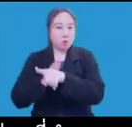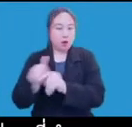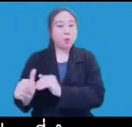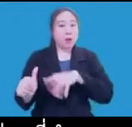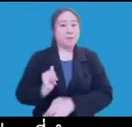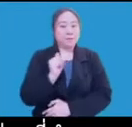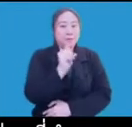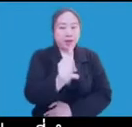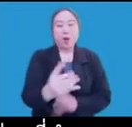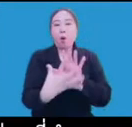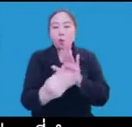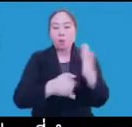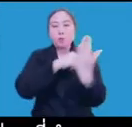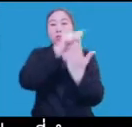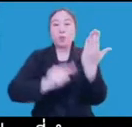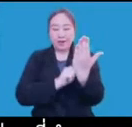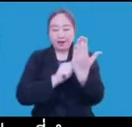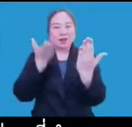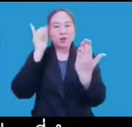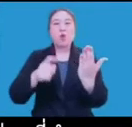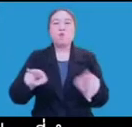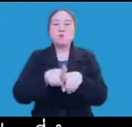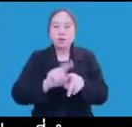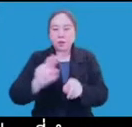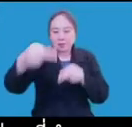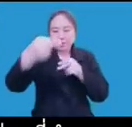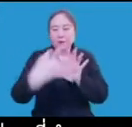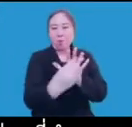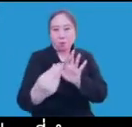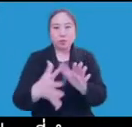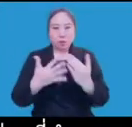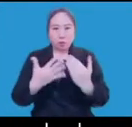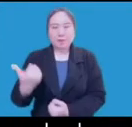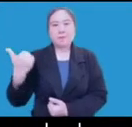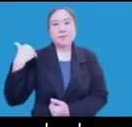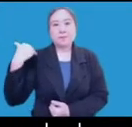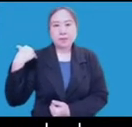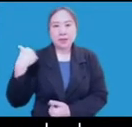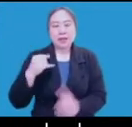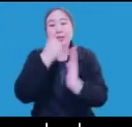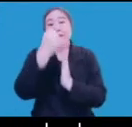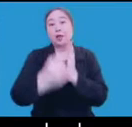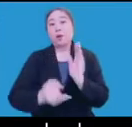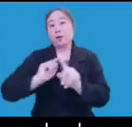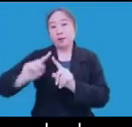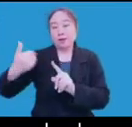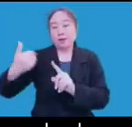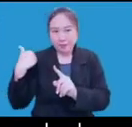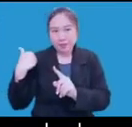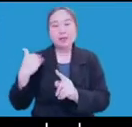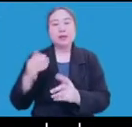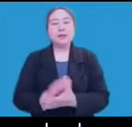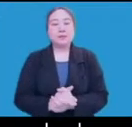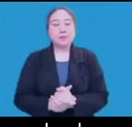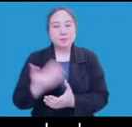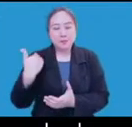รมทั่วประเทศพอดีช่วงนั้นมีโควิดก็เลยต้องใช้อบรมออนไลน์นะครับอันนี้คือสิ่งที่เกิดขึ้นปัจจุบันนะครับตอนนี้มีการใช้ในหลายจังหวัดนะครับแล้วก็มีเอา